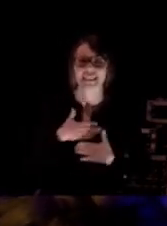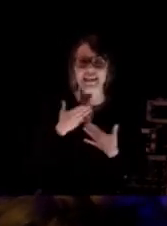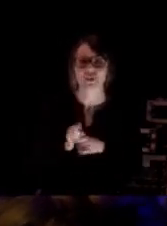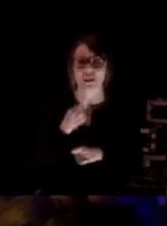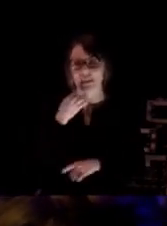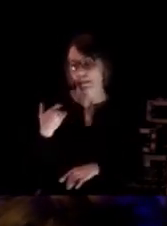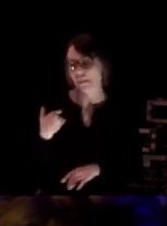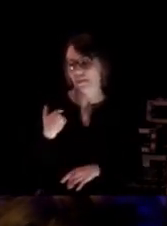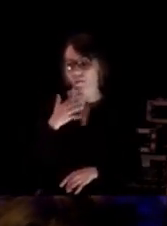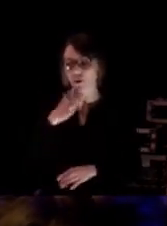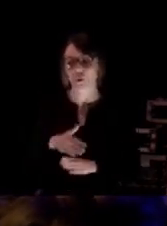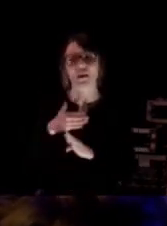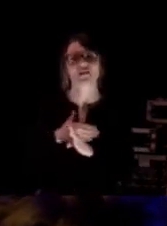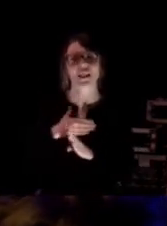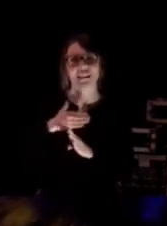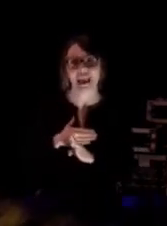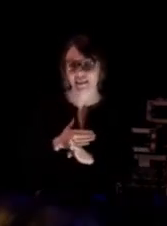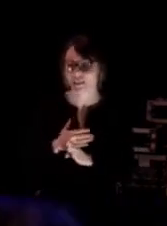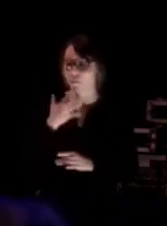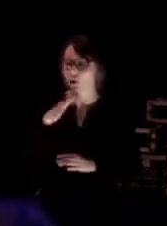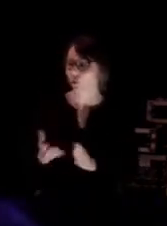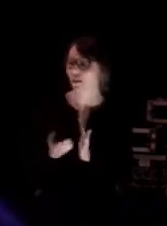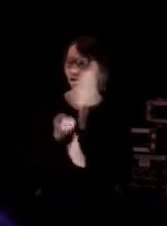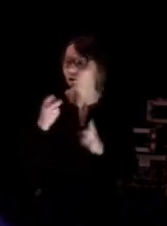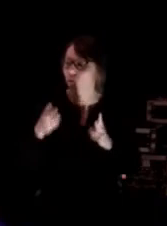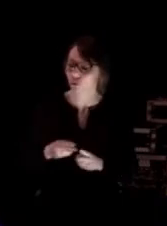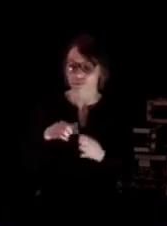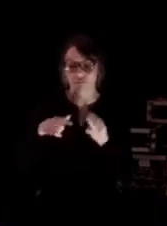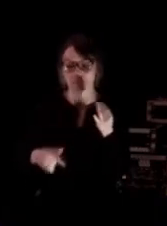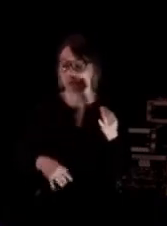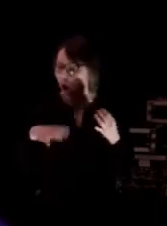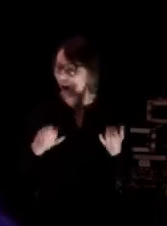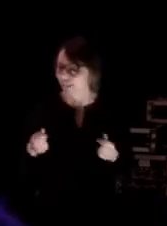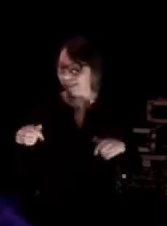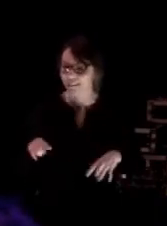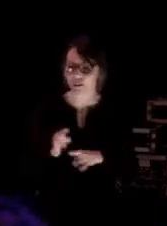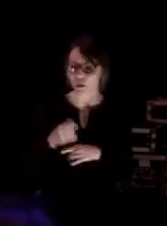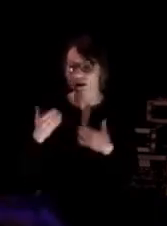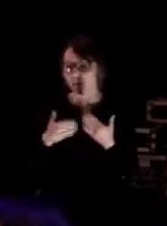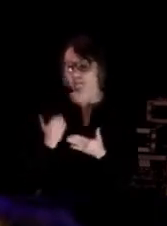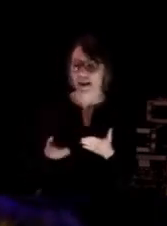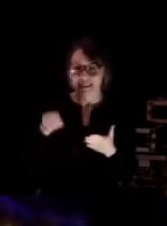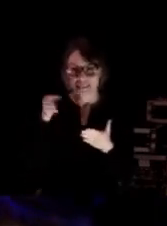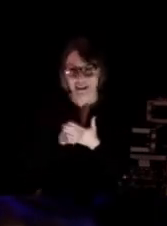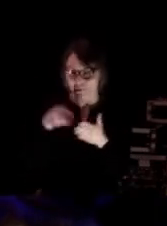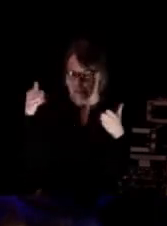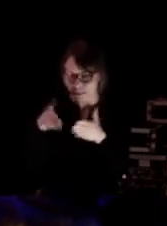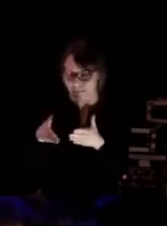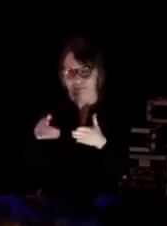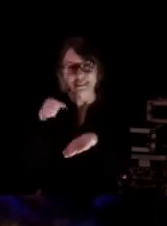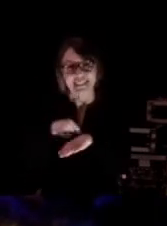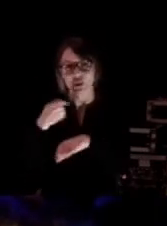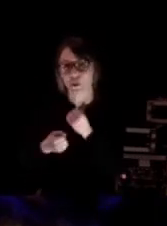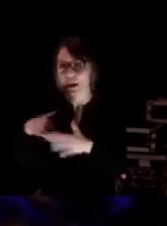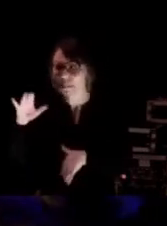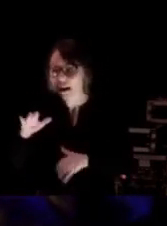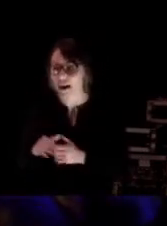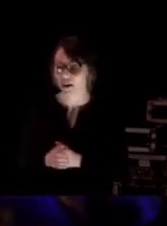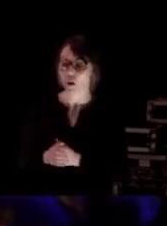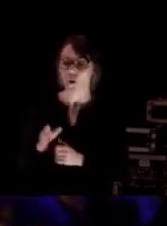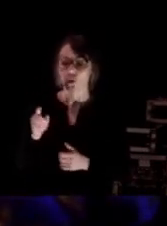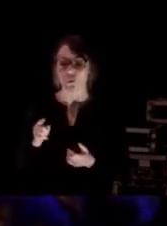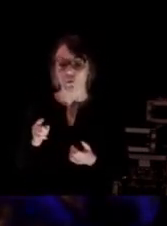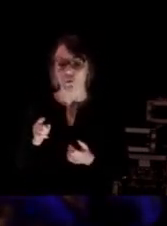sa i sted, så snakker vi om kvalitet, vi snakker om ressursbruk og alt det der, sant? At du blir mye mer treffsikker og du får tid til mye mer, og for det andre